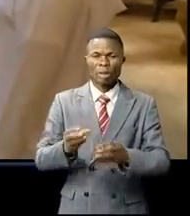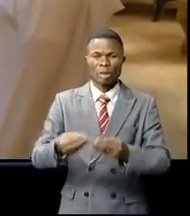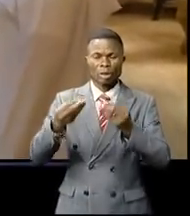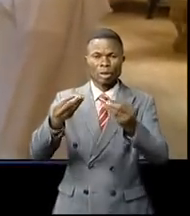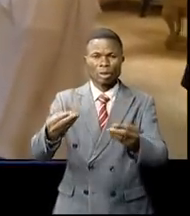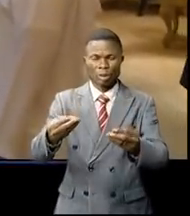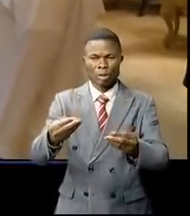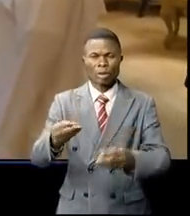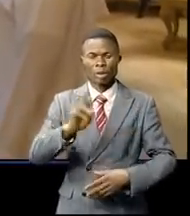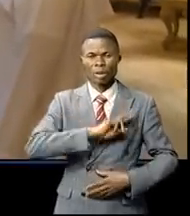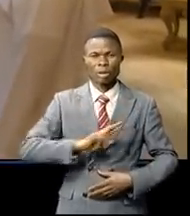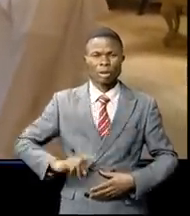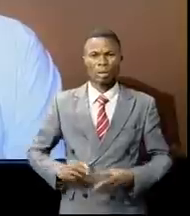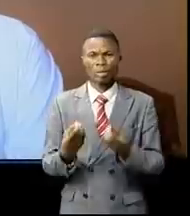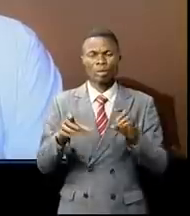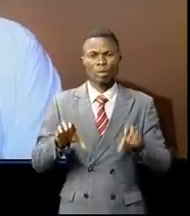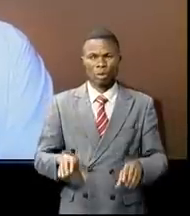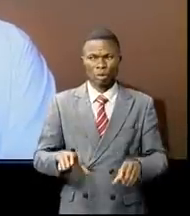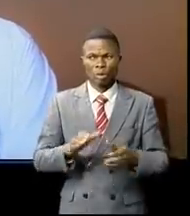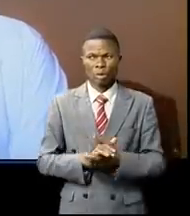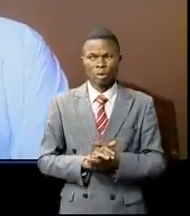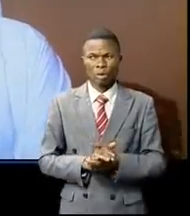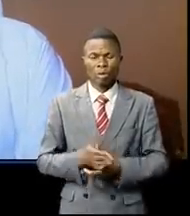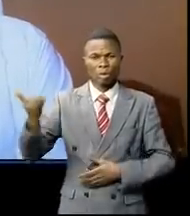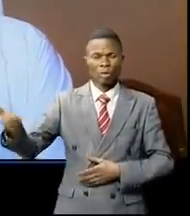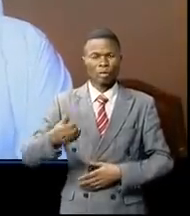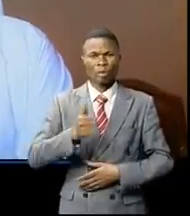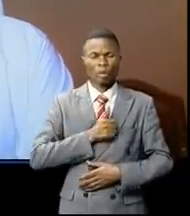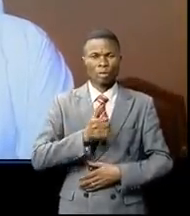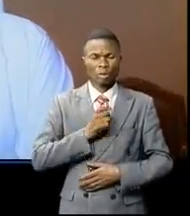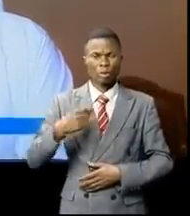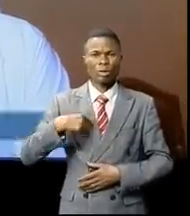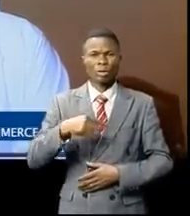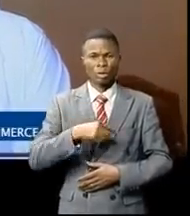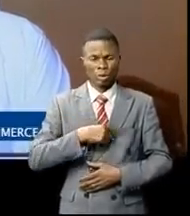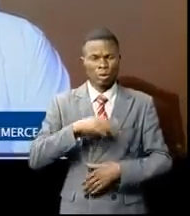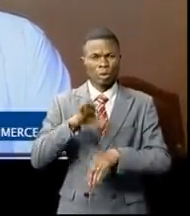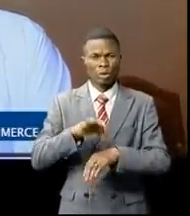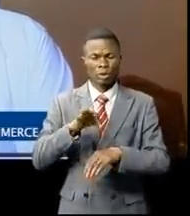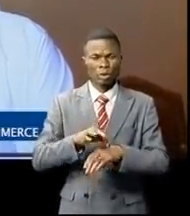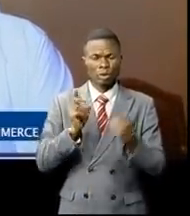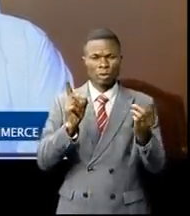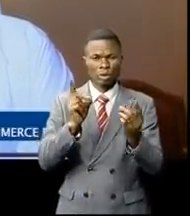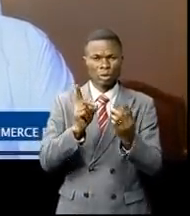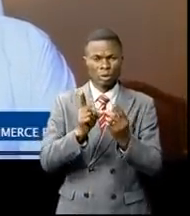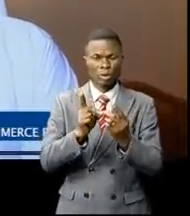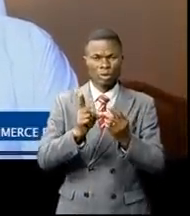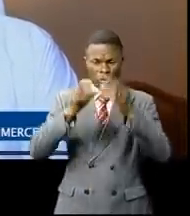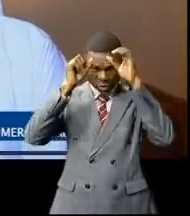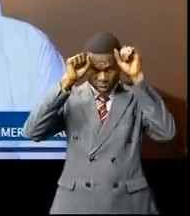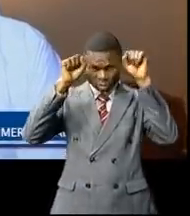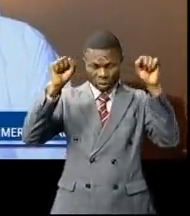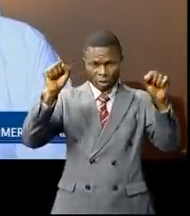par la république démocratique du congo nous avons eu le privilège d'être reçu par son